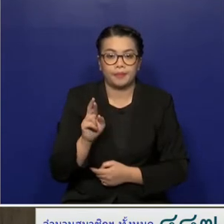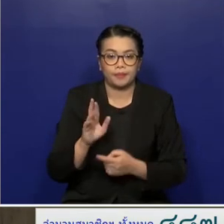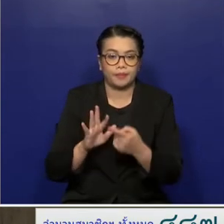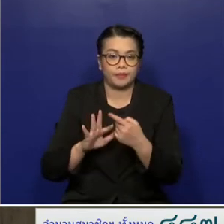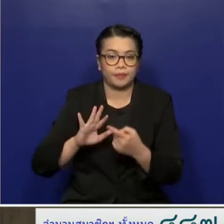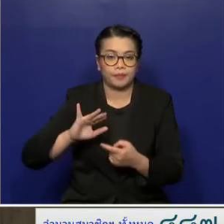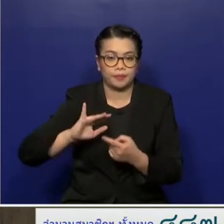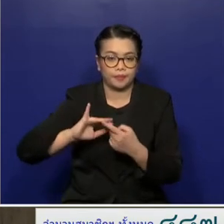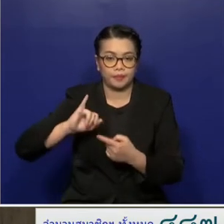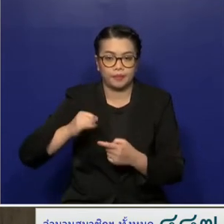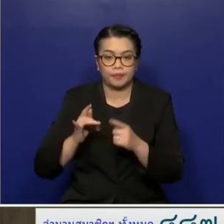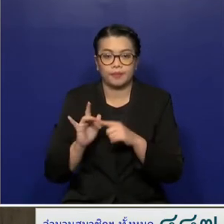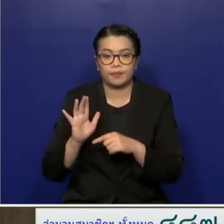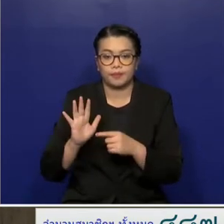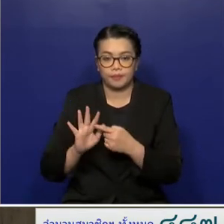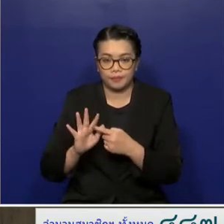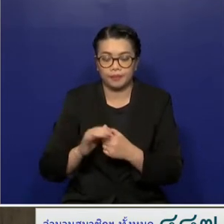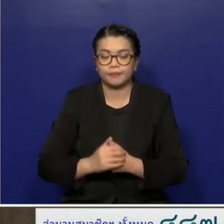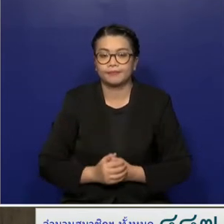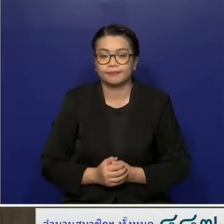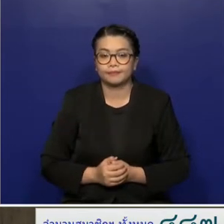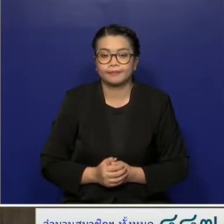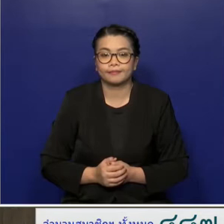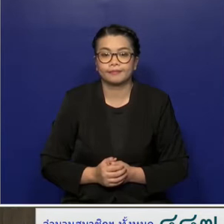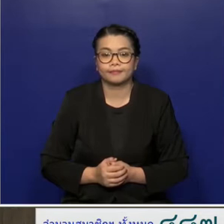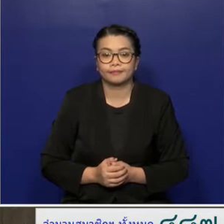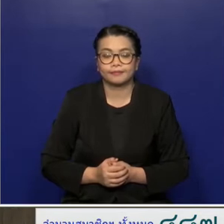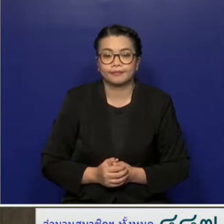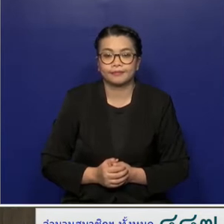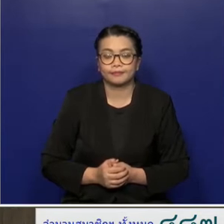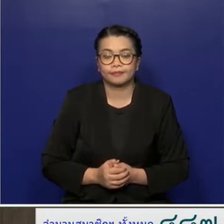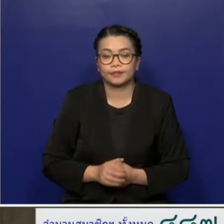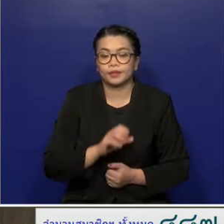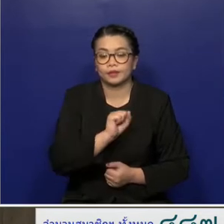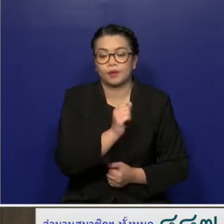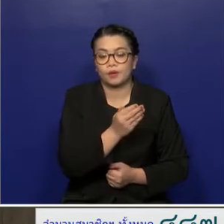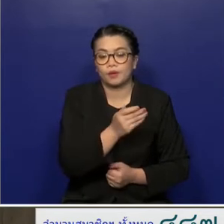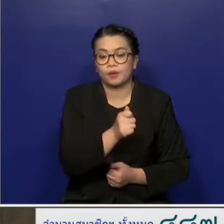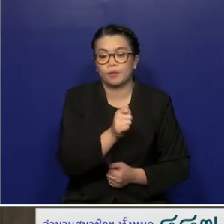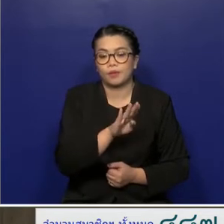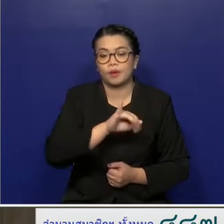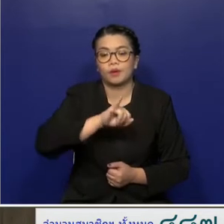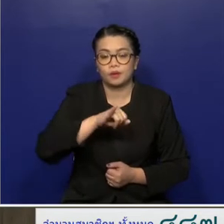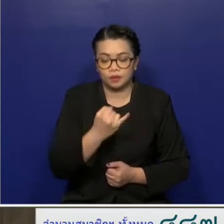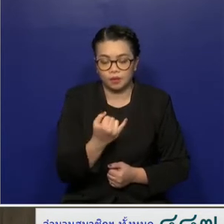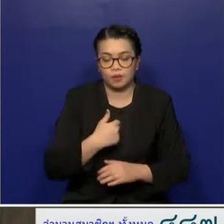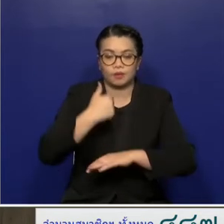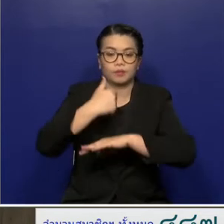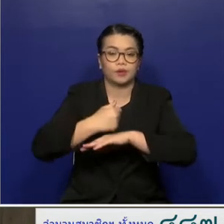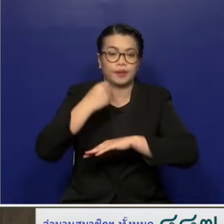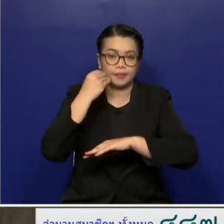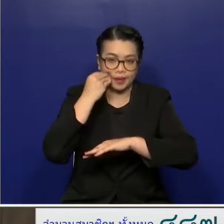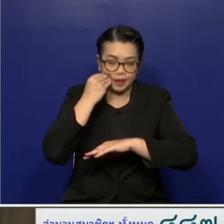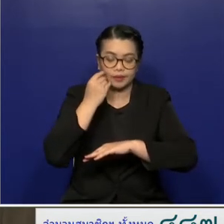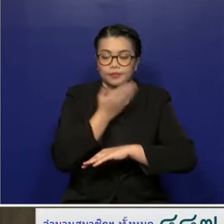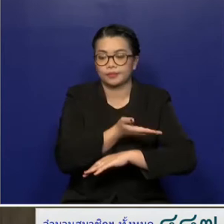จากในกิตกรณแซ่เอียบ สอประจอสมุตสาคร ผู้ใหญ่ชู่ชาิ เด็ธรมพทั